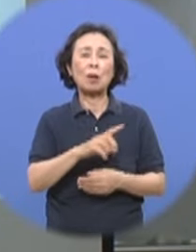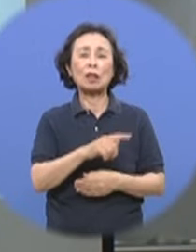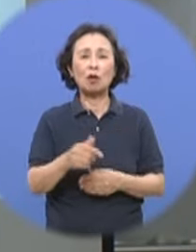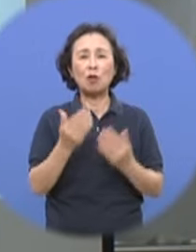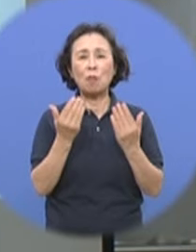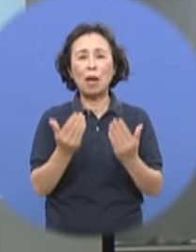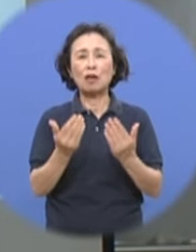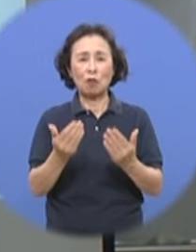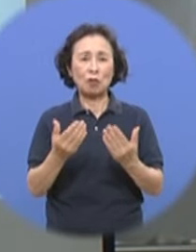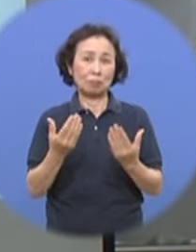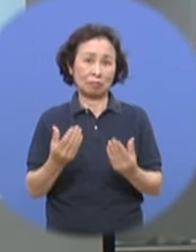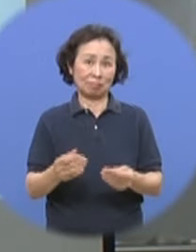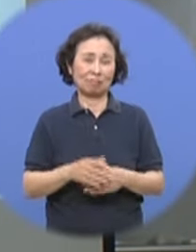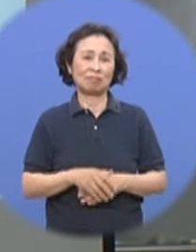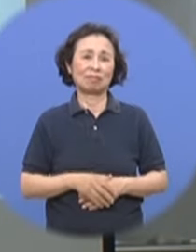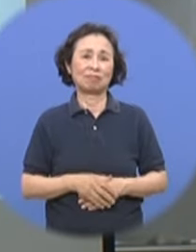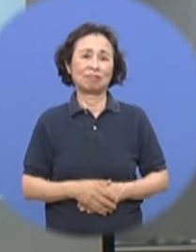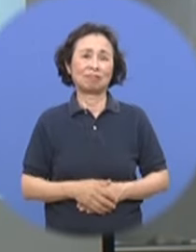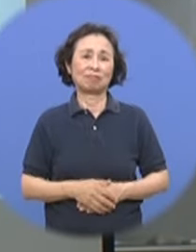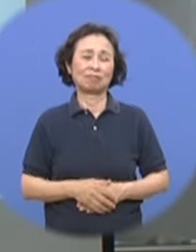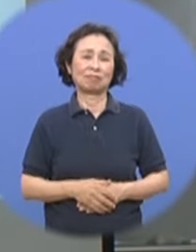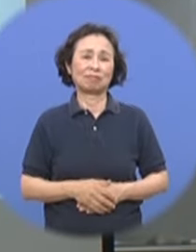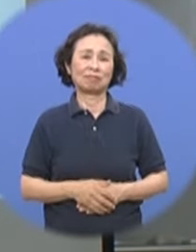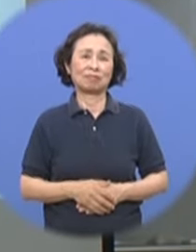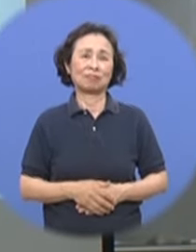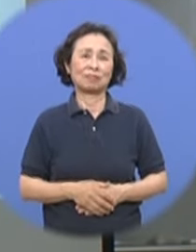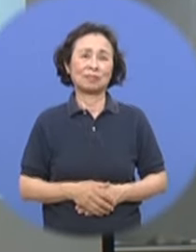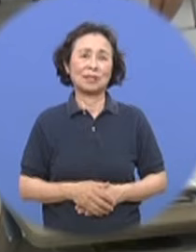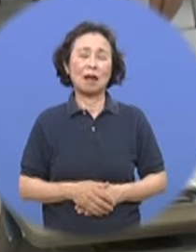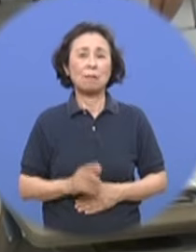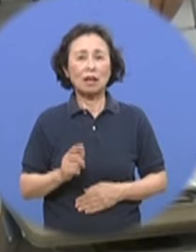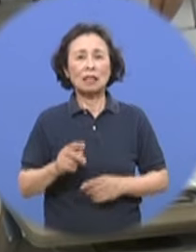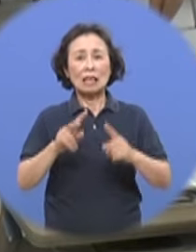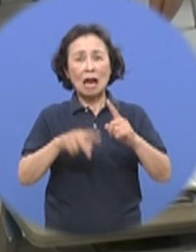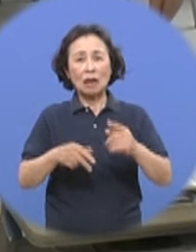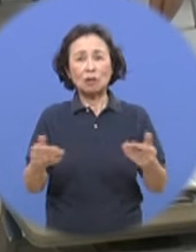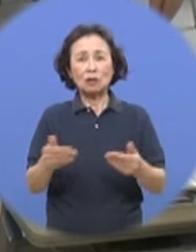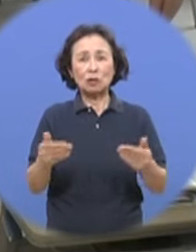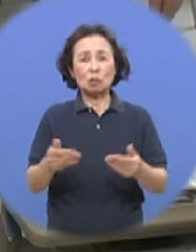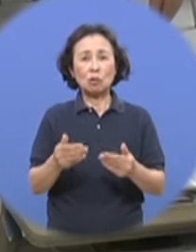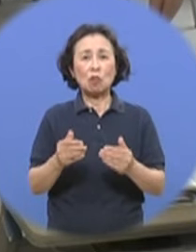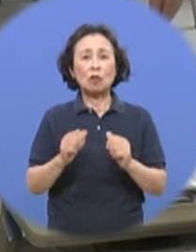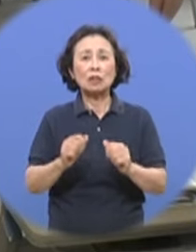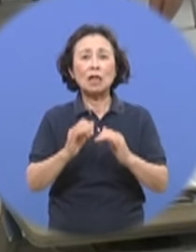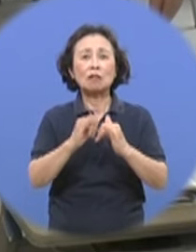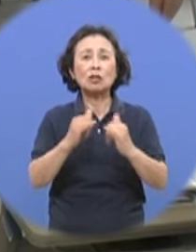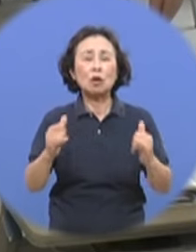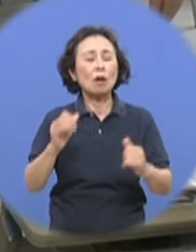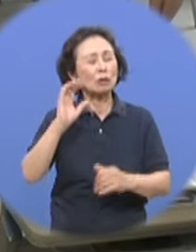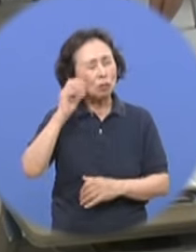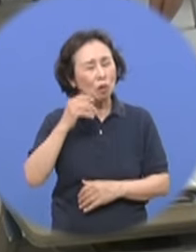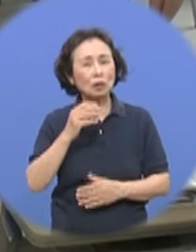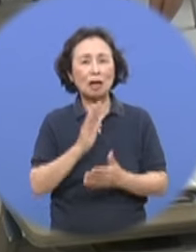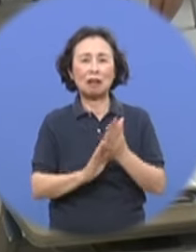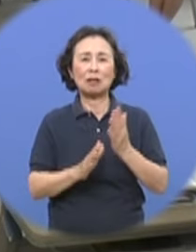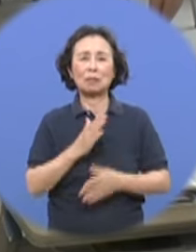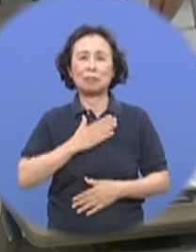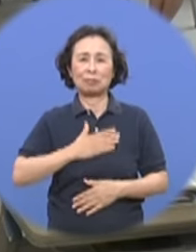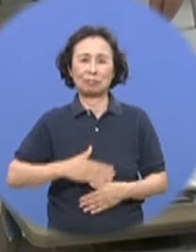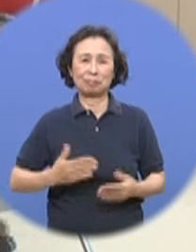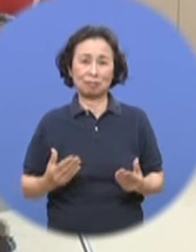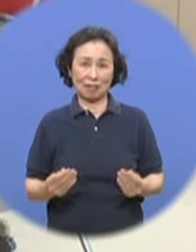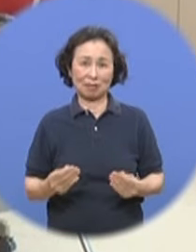勉強してみて、やっぱりその仕事をしている人たちはすごいんだなと改めて感じることができました